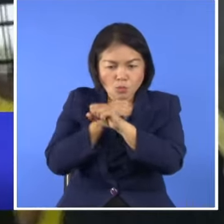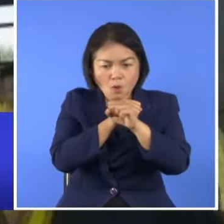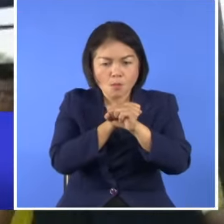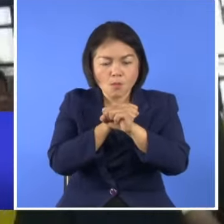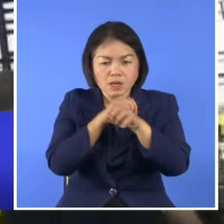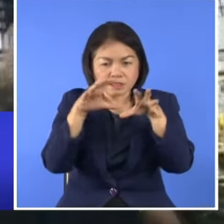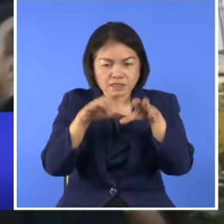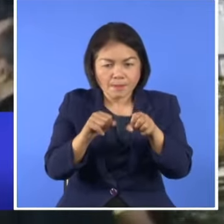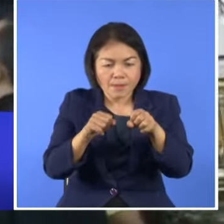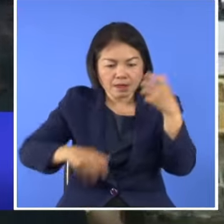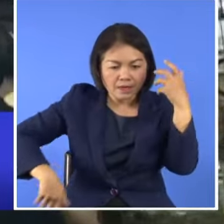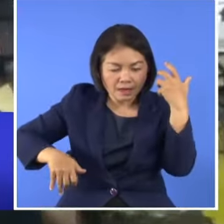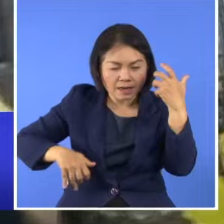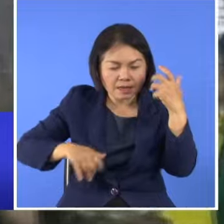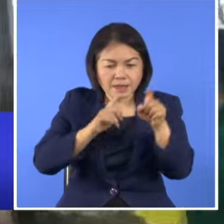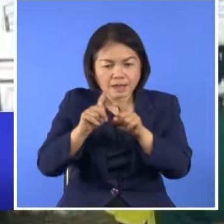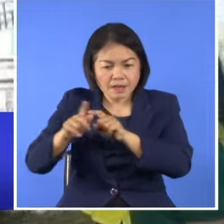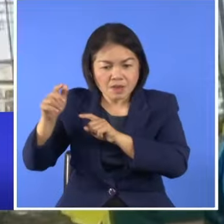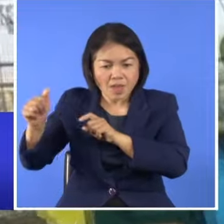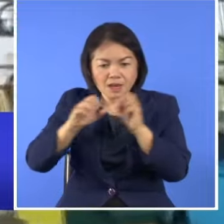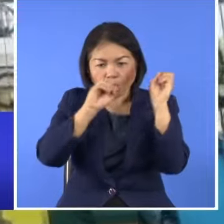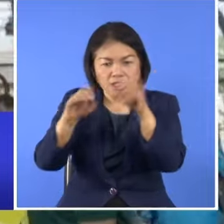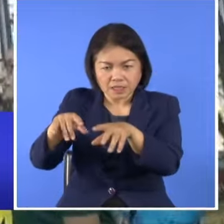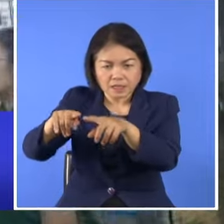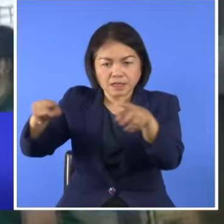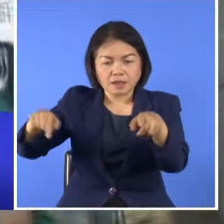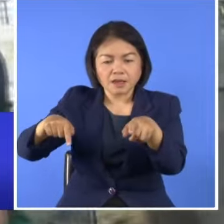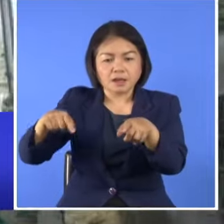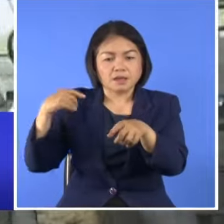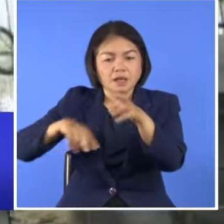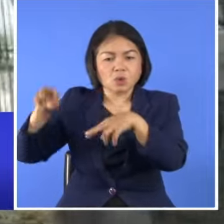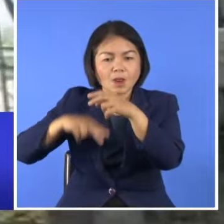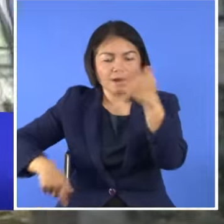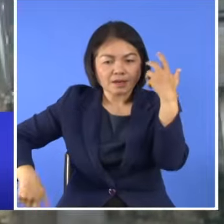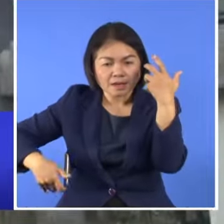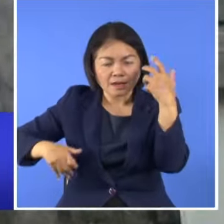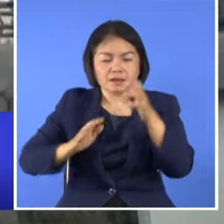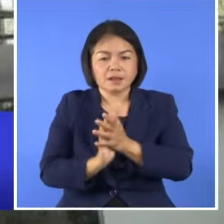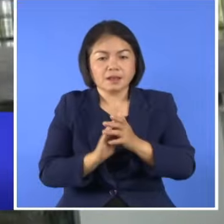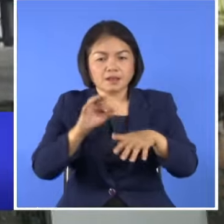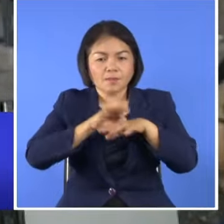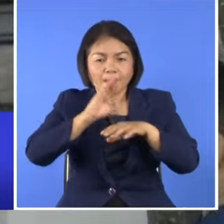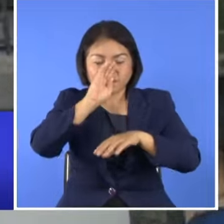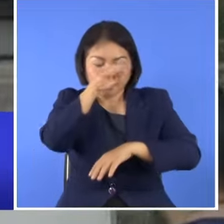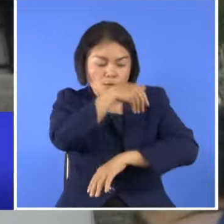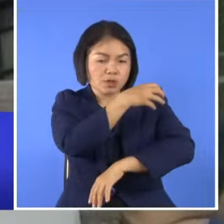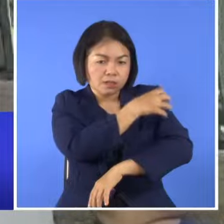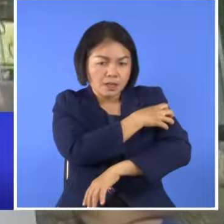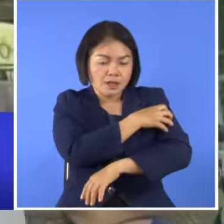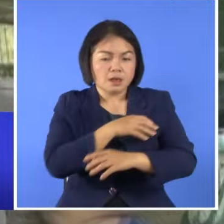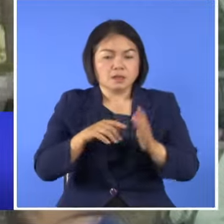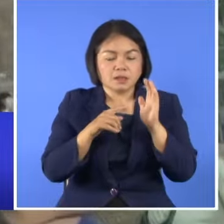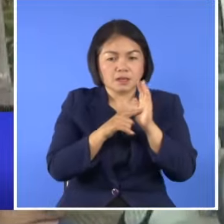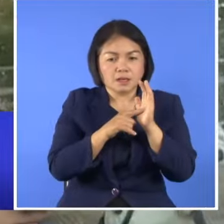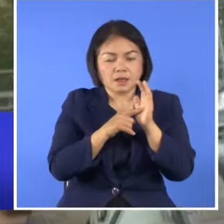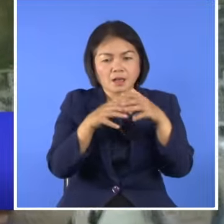พอที่จะรับมือกับลิงจำนวนมากได้มยส่วนนายจำเริญสลชีพนายกเทศมนตรีเมืองลพบุรีก็บอกว่าก่อนหน้าเนี่ย